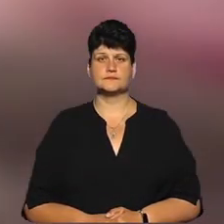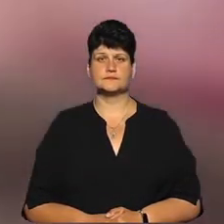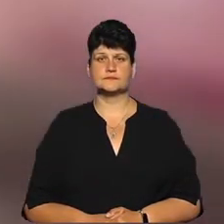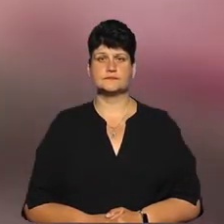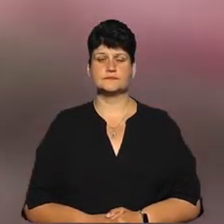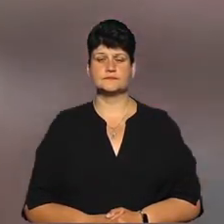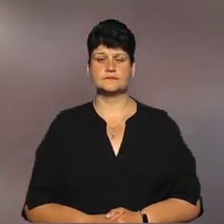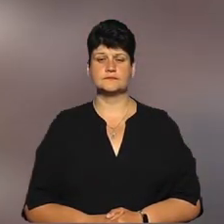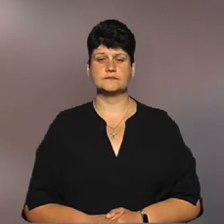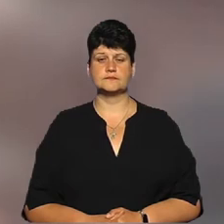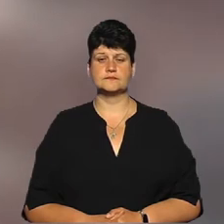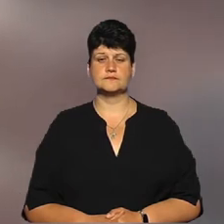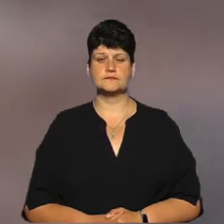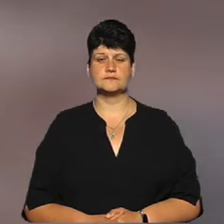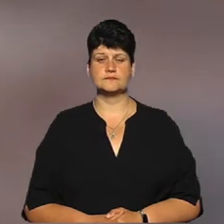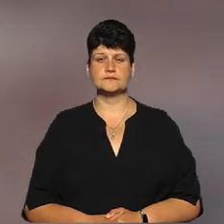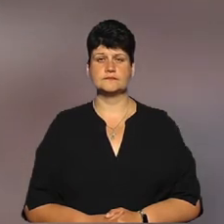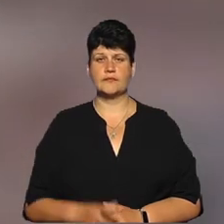Тернопіль.